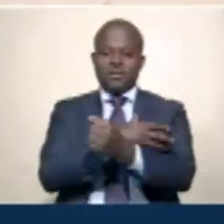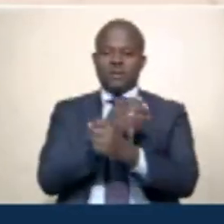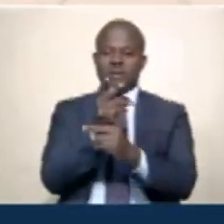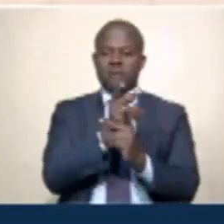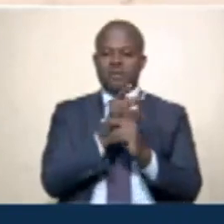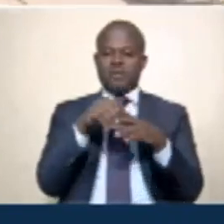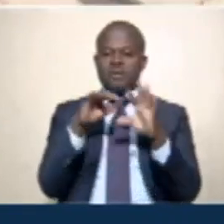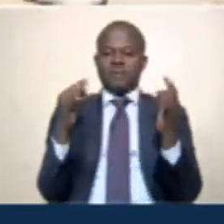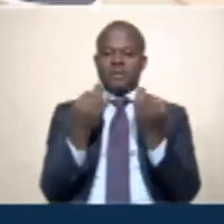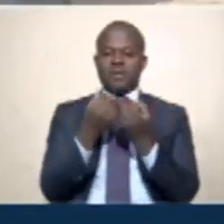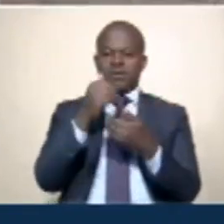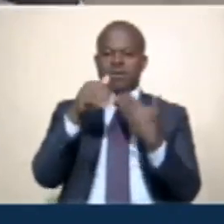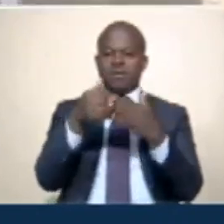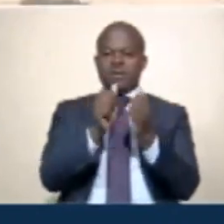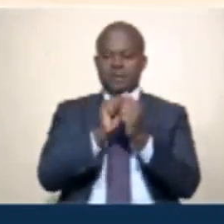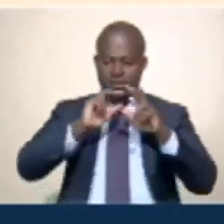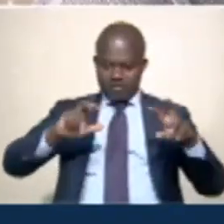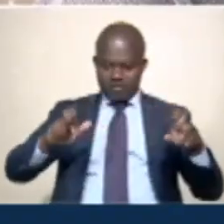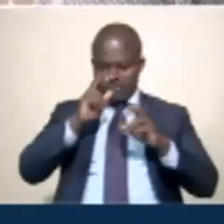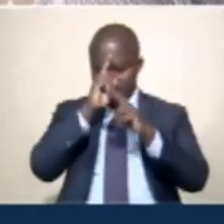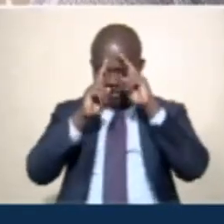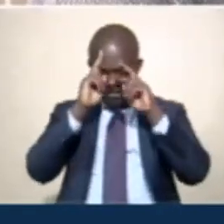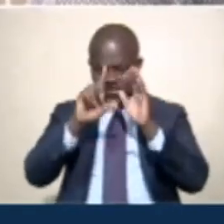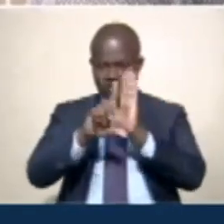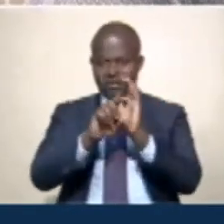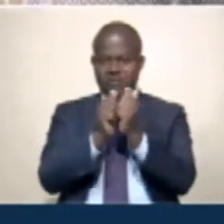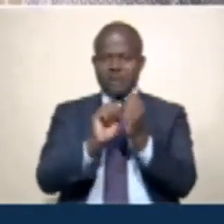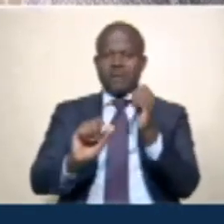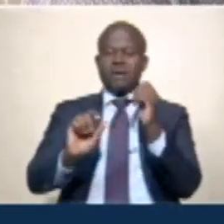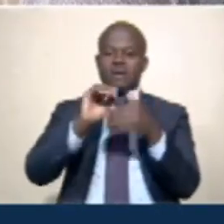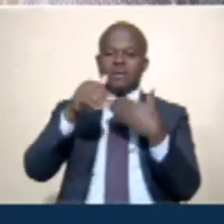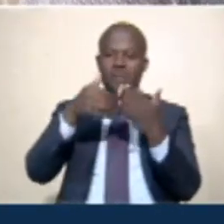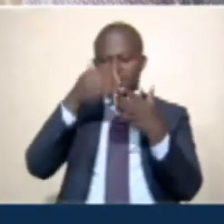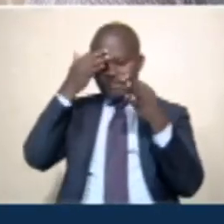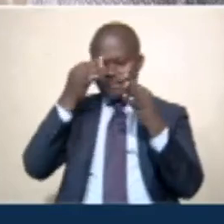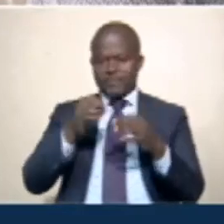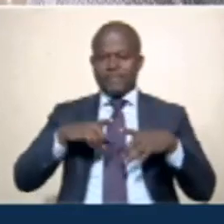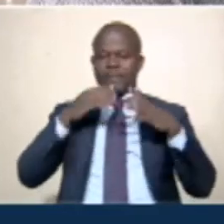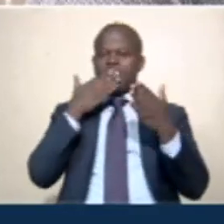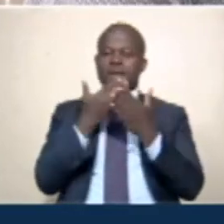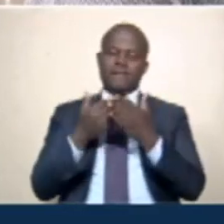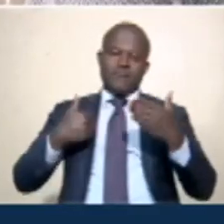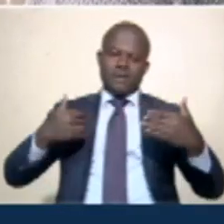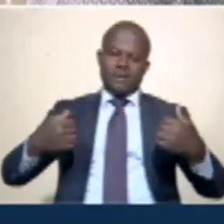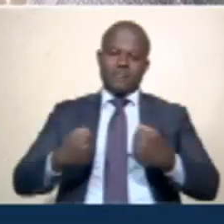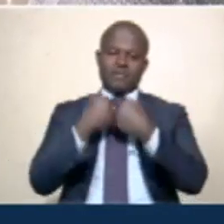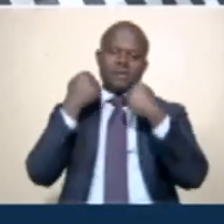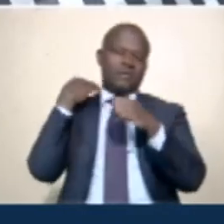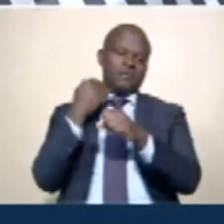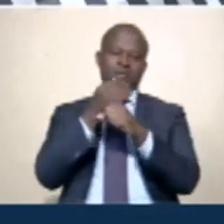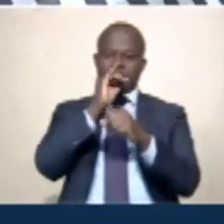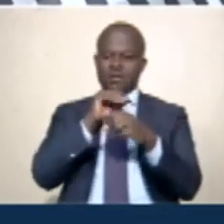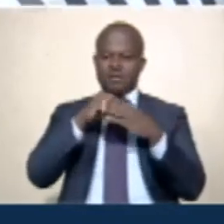ku miryango yabo no kugenzura ibahirizwa ry'amategeko n'ingamba zose zigamije imibereho myiza y'abagizweho ingaruka na jenoside yakorewe